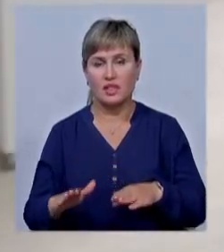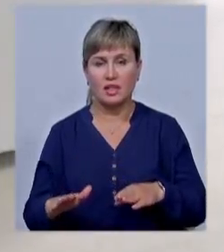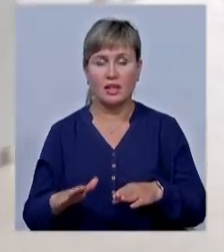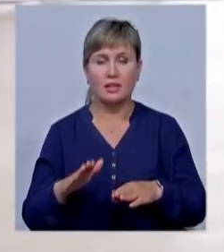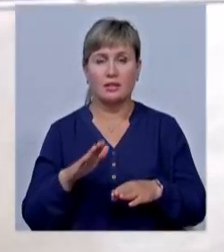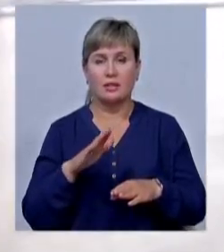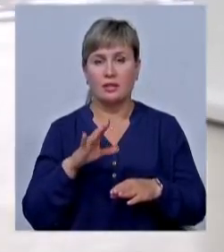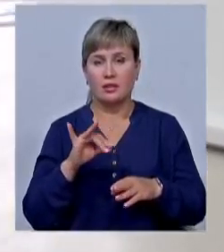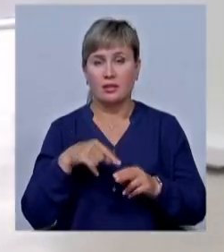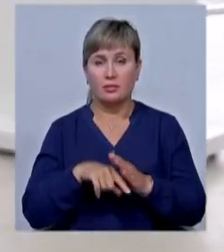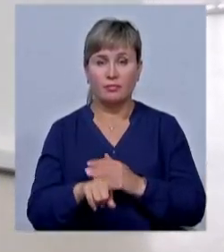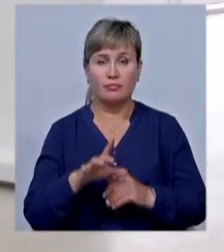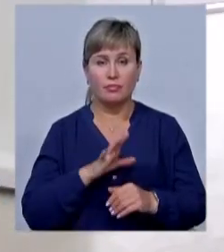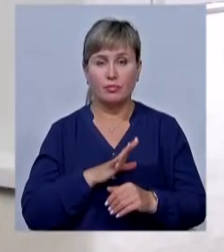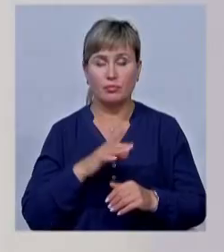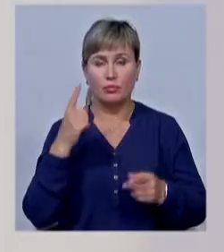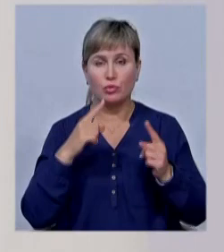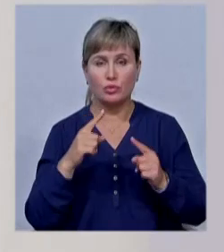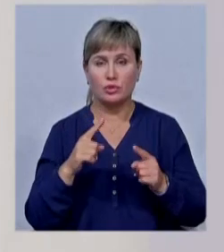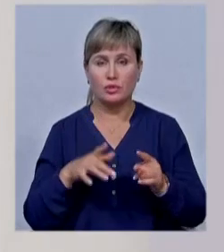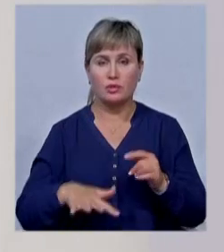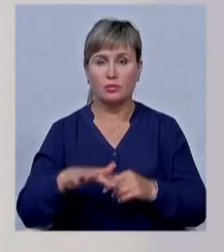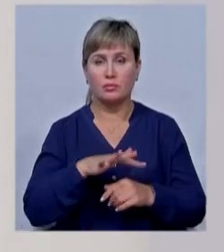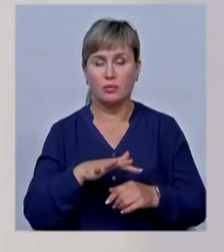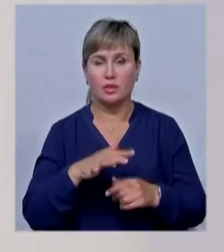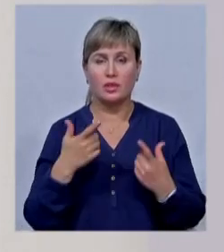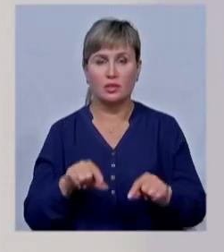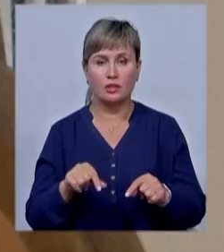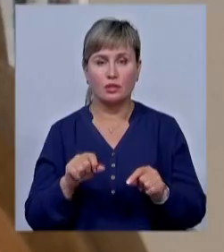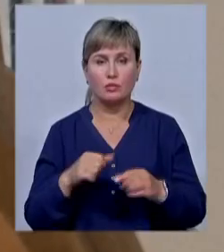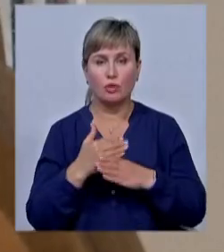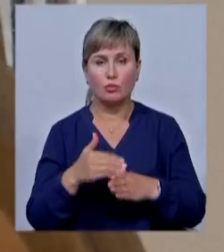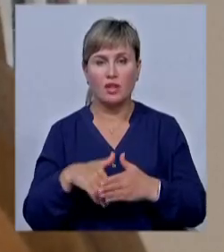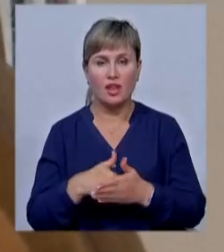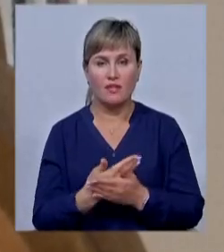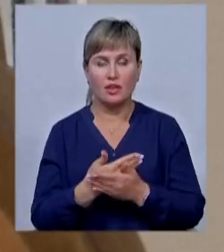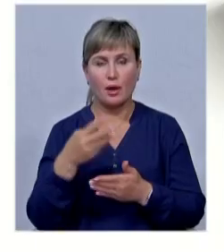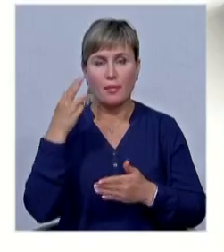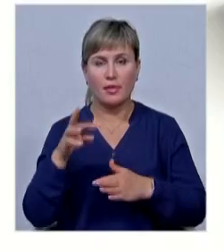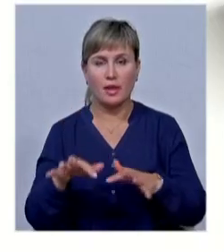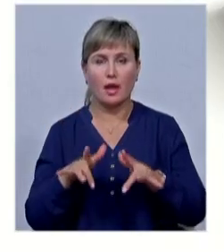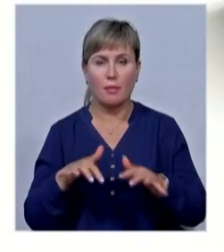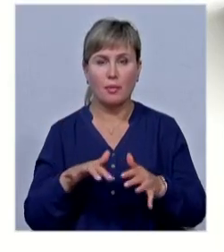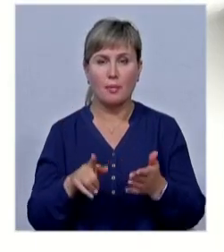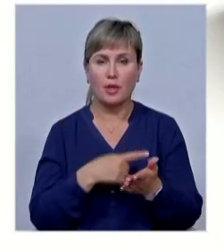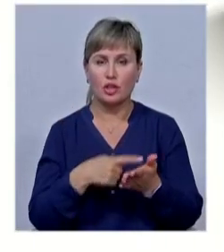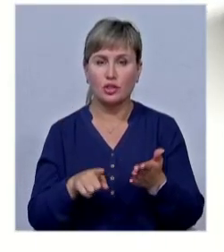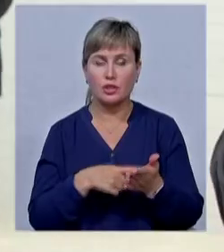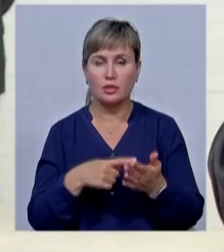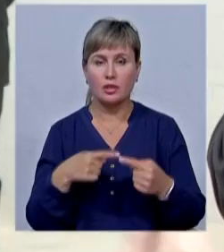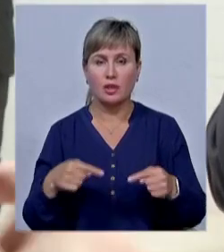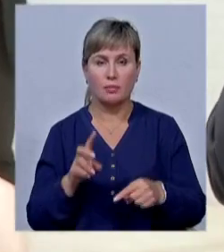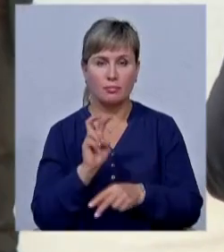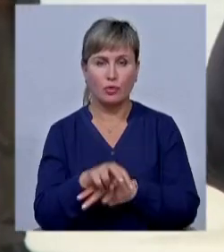а вишенкой на торте стало мультимедийное пространство, где с помощью новейших моделей компьютеров, планшетов и виртуальных очков